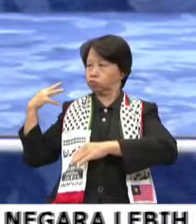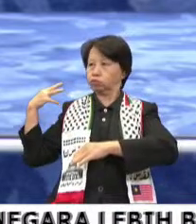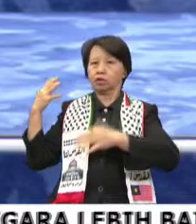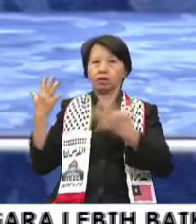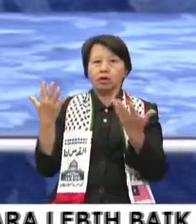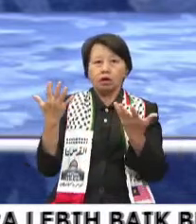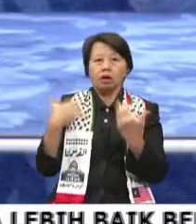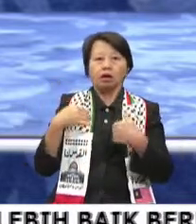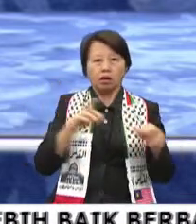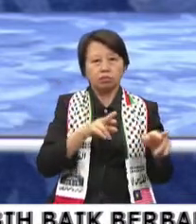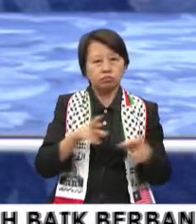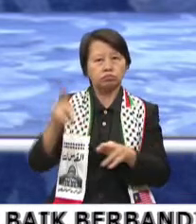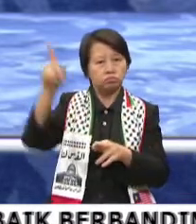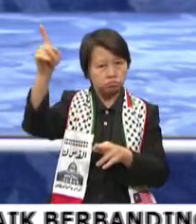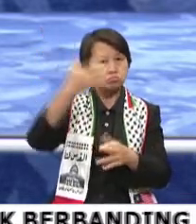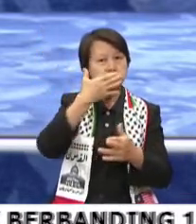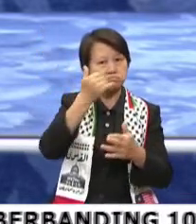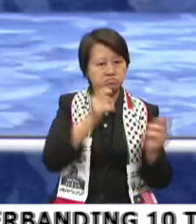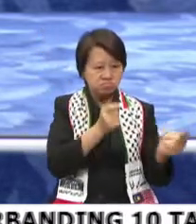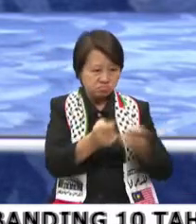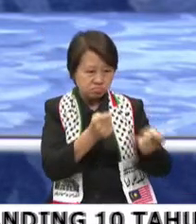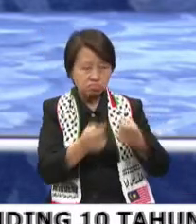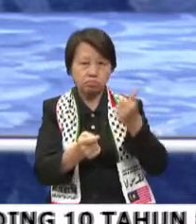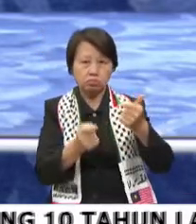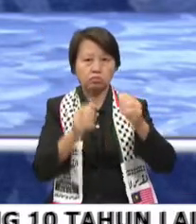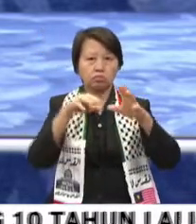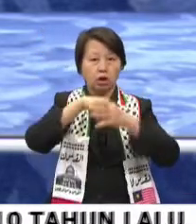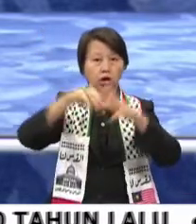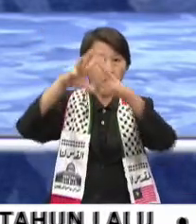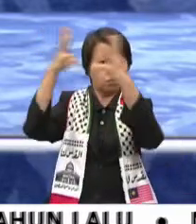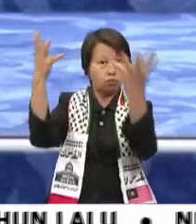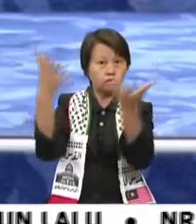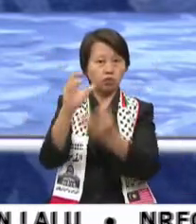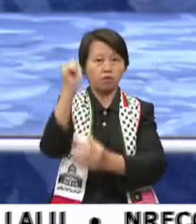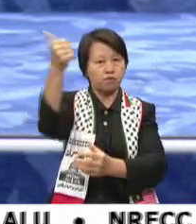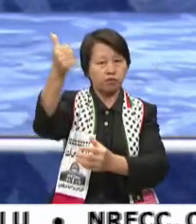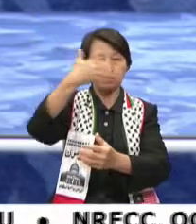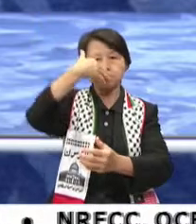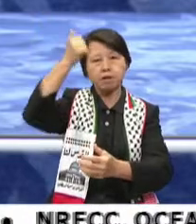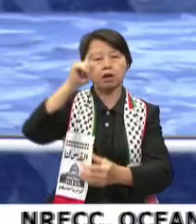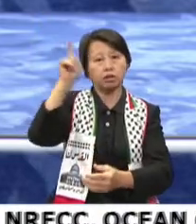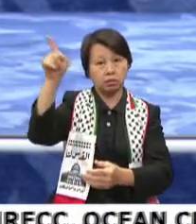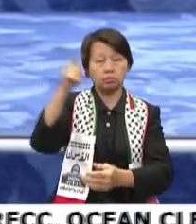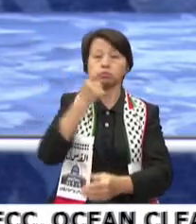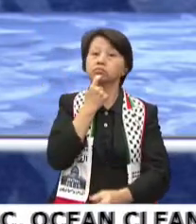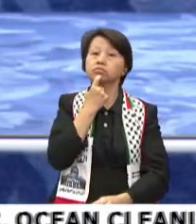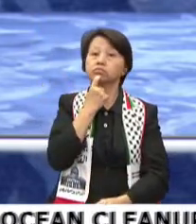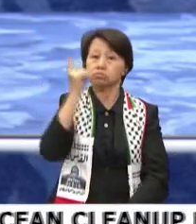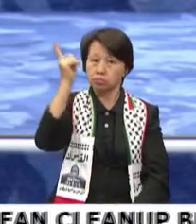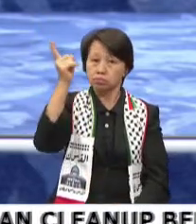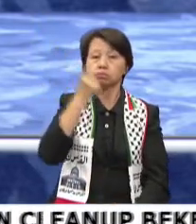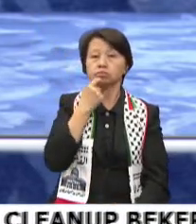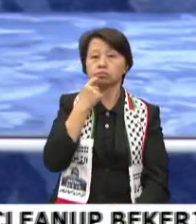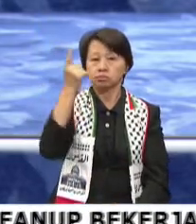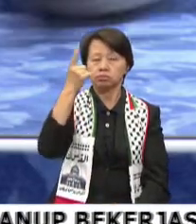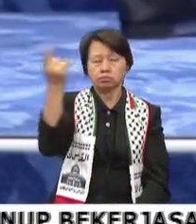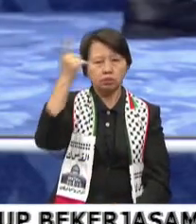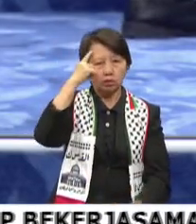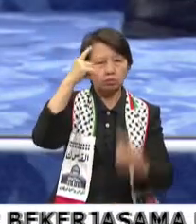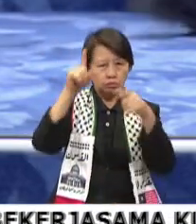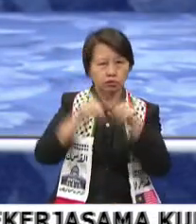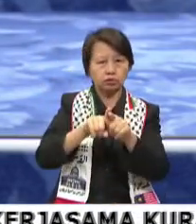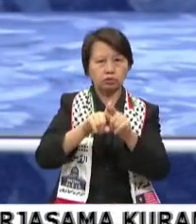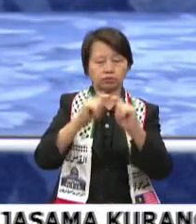yang di antara terbaik yang di dunia dan beliauersetuju untuk menyiapkan satu